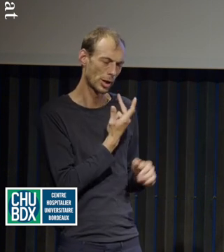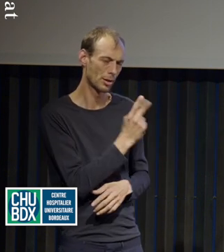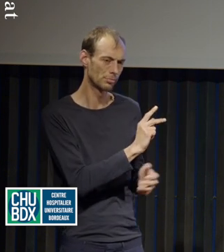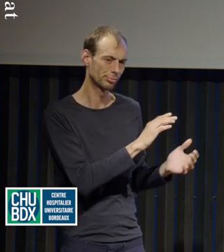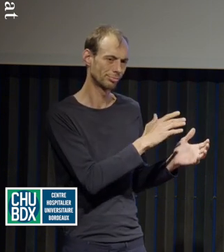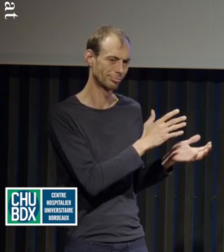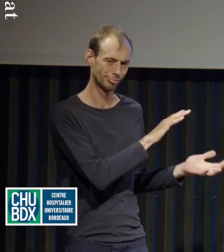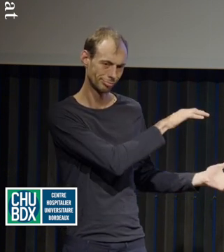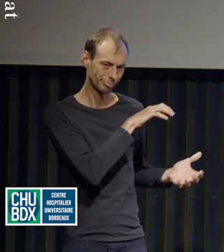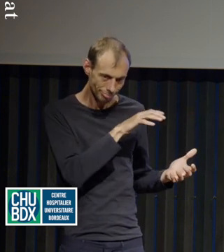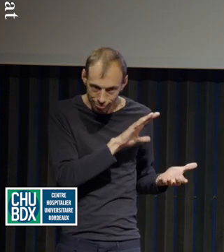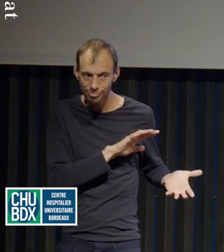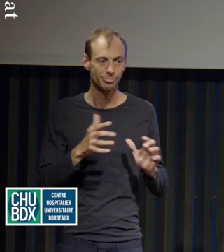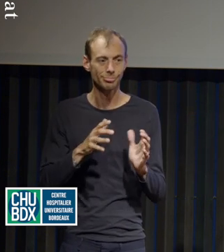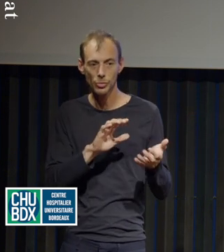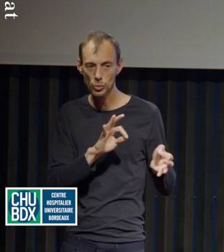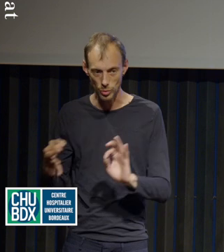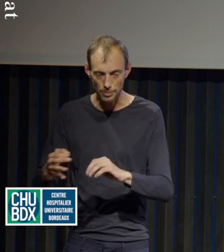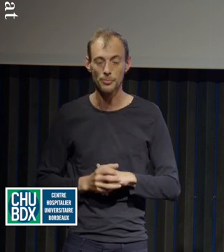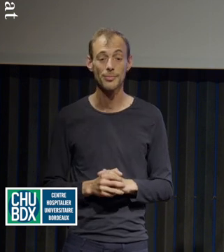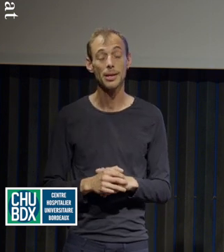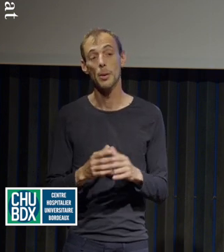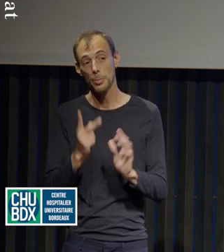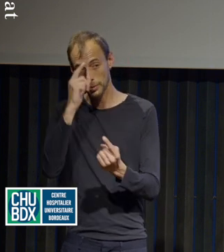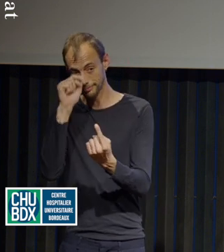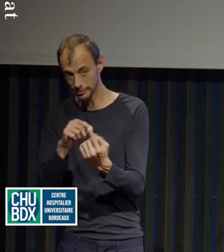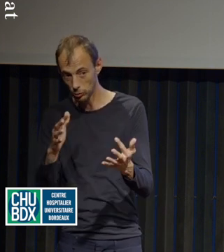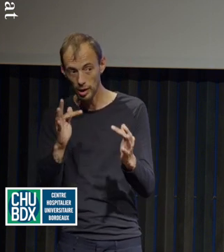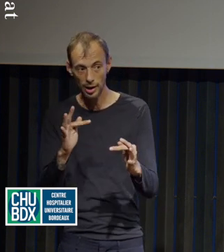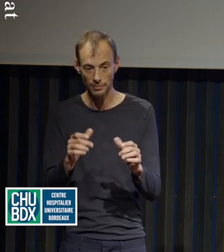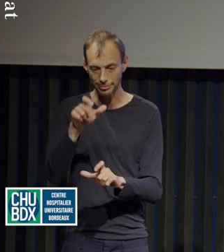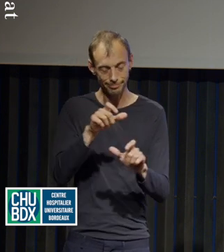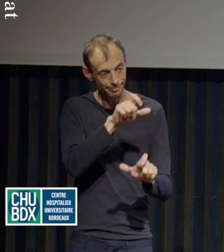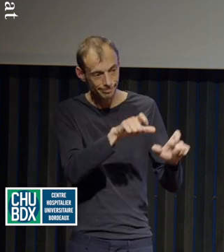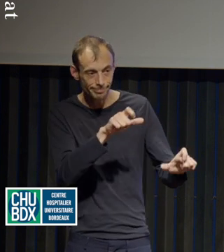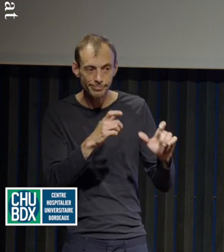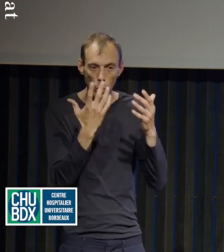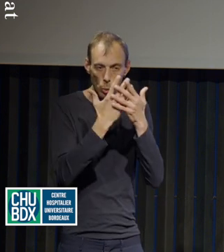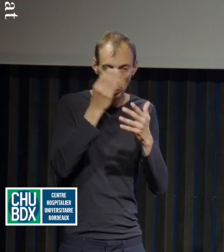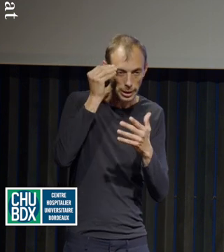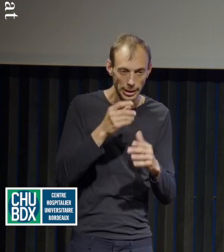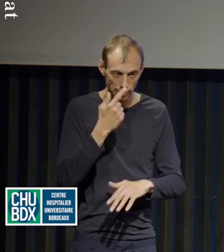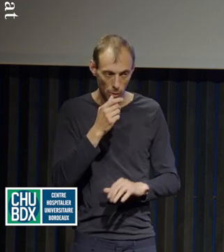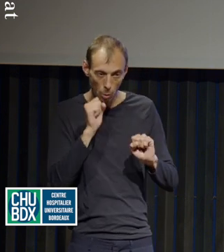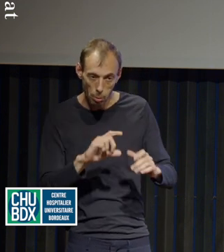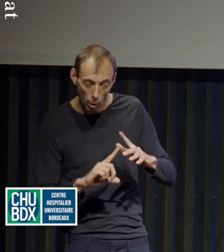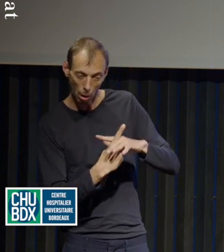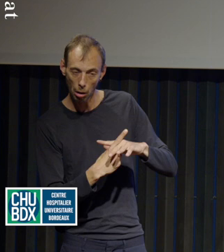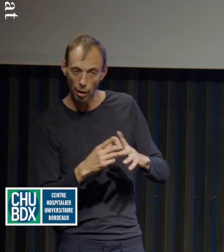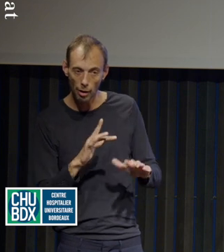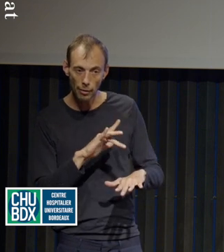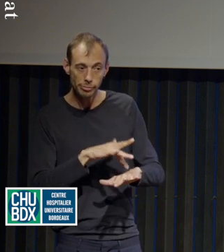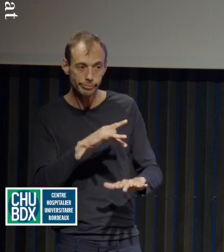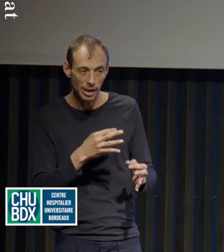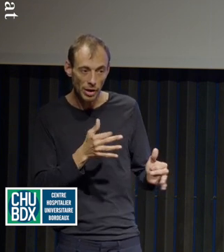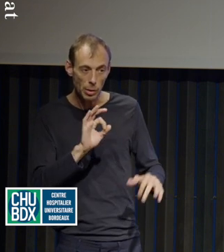pour vous parler un petit peu plus de la question de la vulnérabilité vis-à-vis des troubles psychiatriques. Donc, comme nous venons de le voir